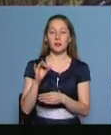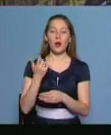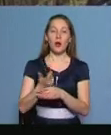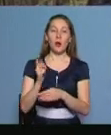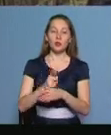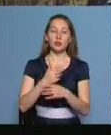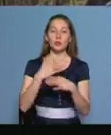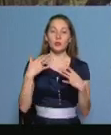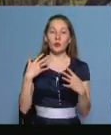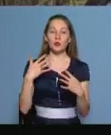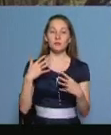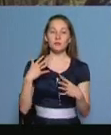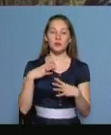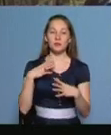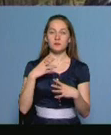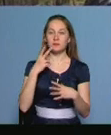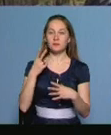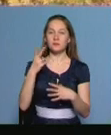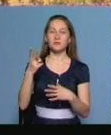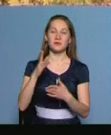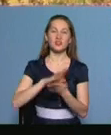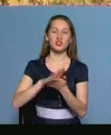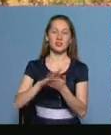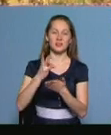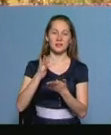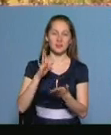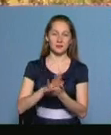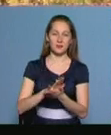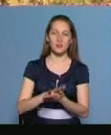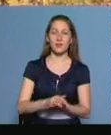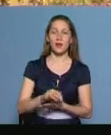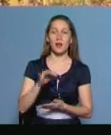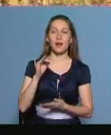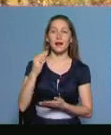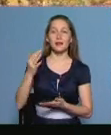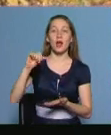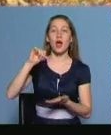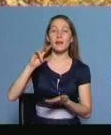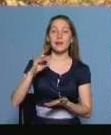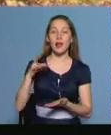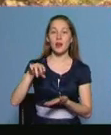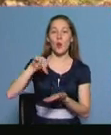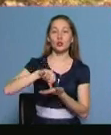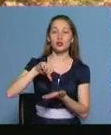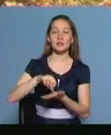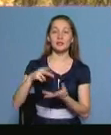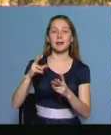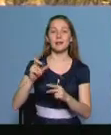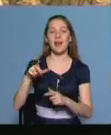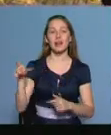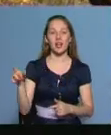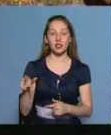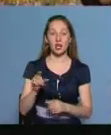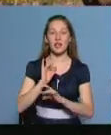много бурелома, почистить бы его. Наталья стала одним из участников проектного семинара, где горожане высказали свои идеи